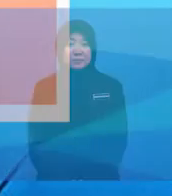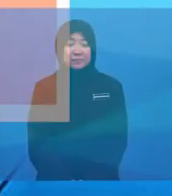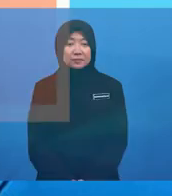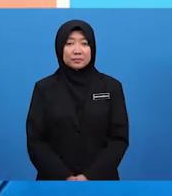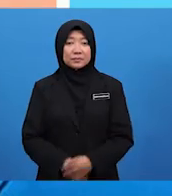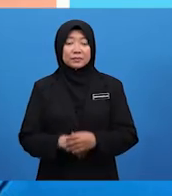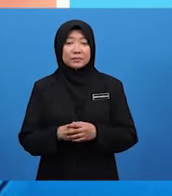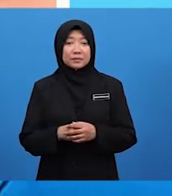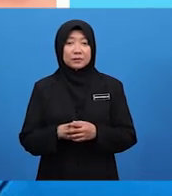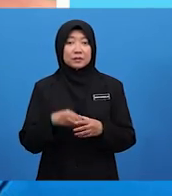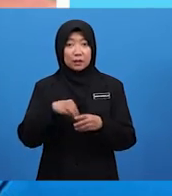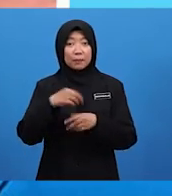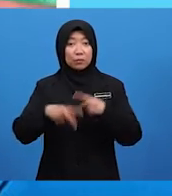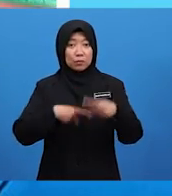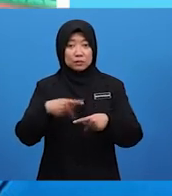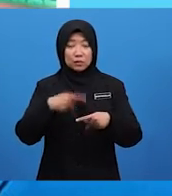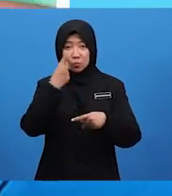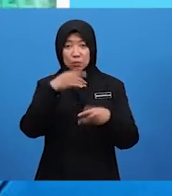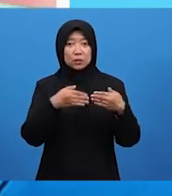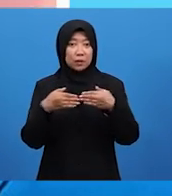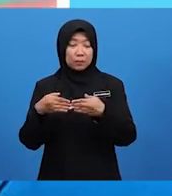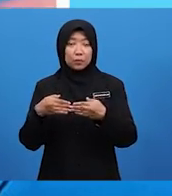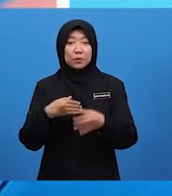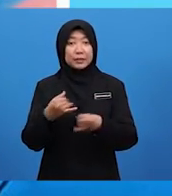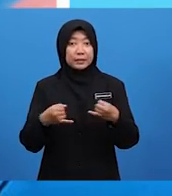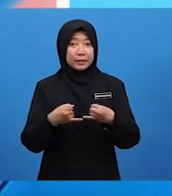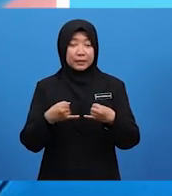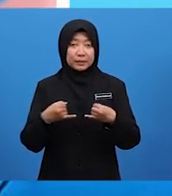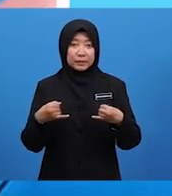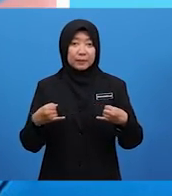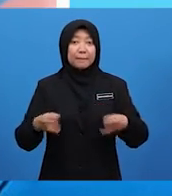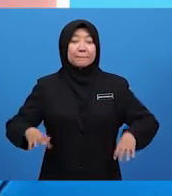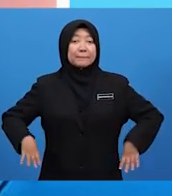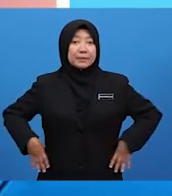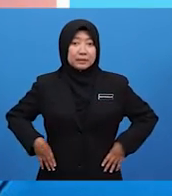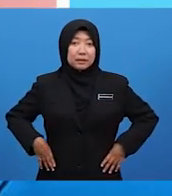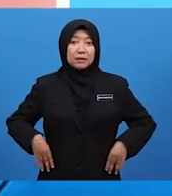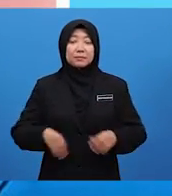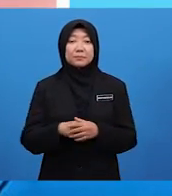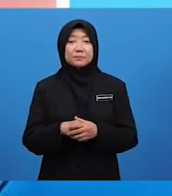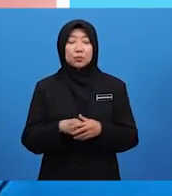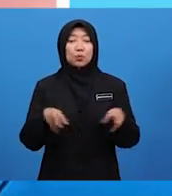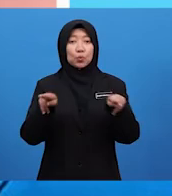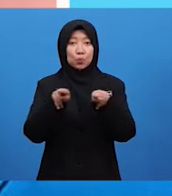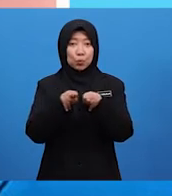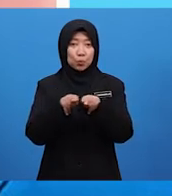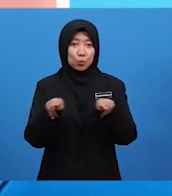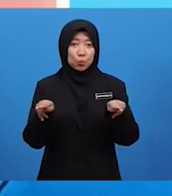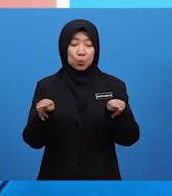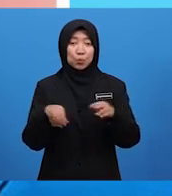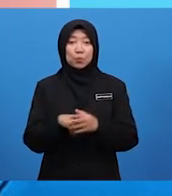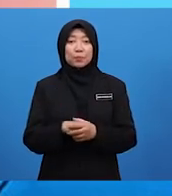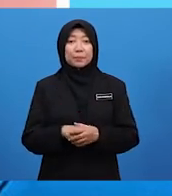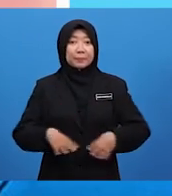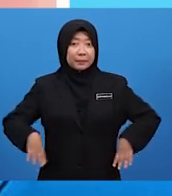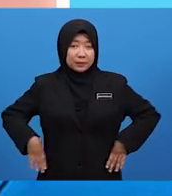Langkah pertama dalam proses mencantum ikatan pinggang ialah mengukur keliling